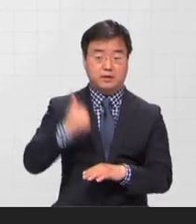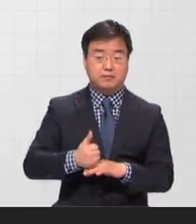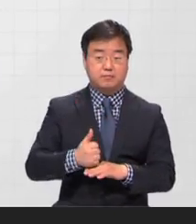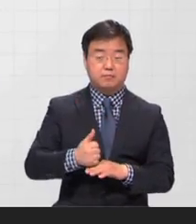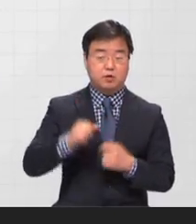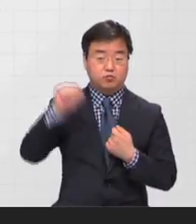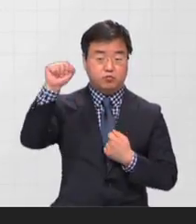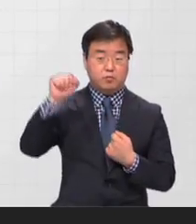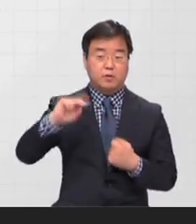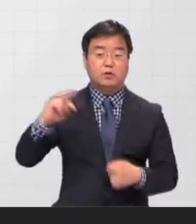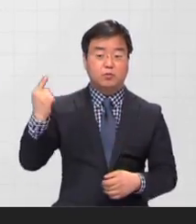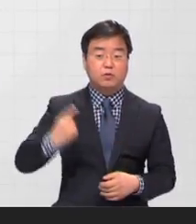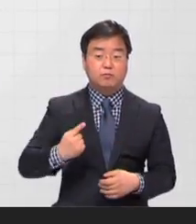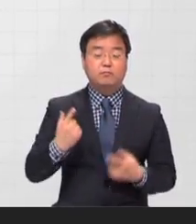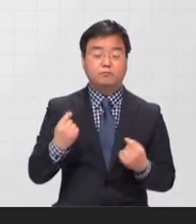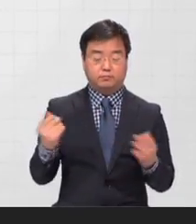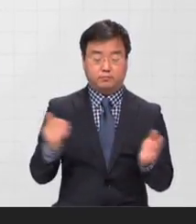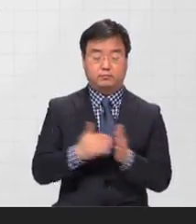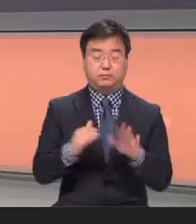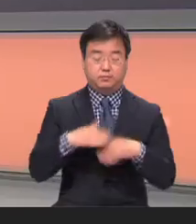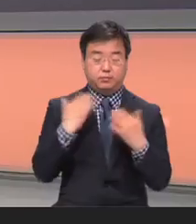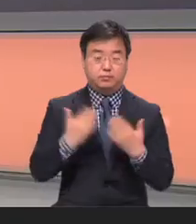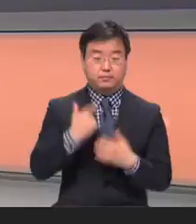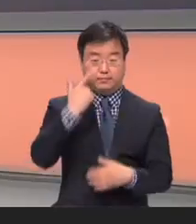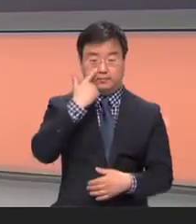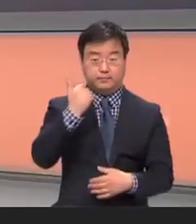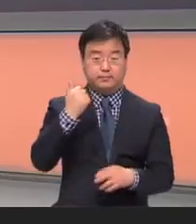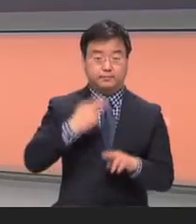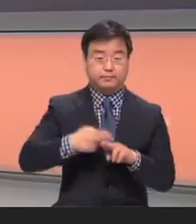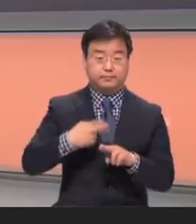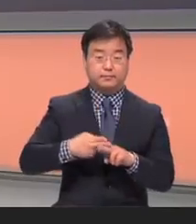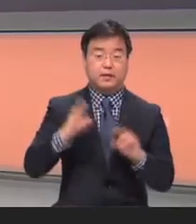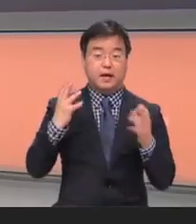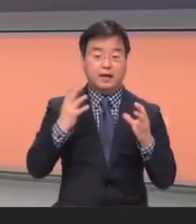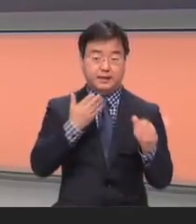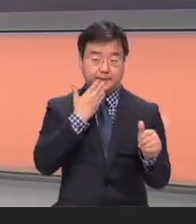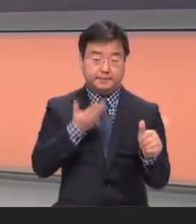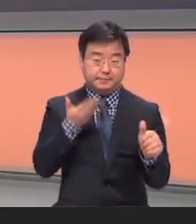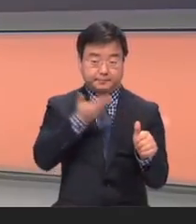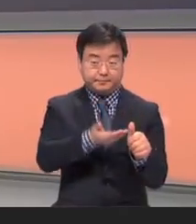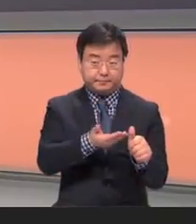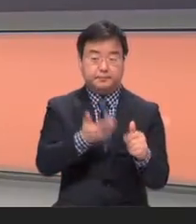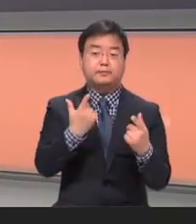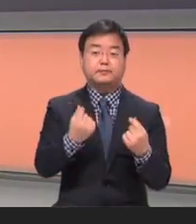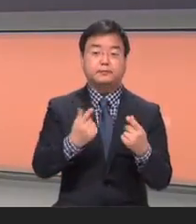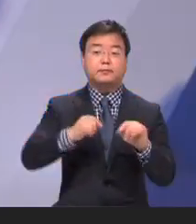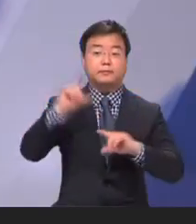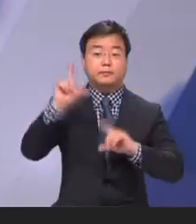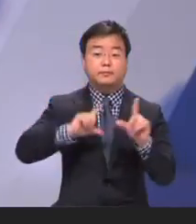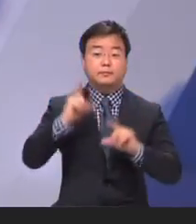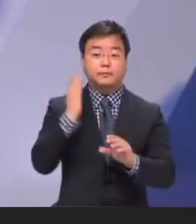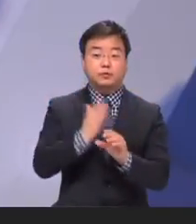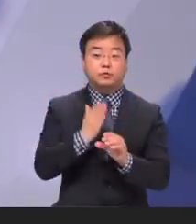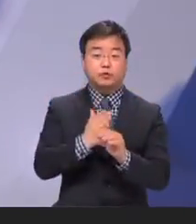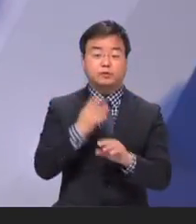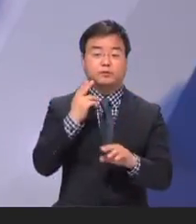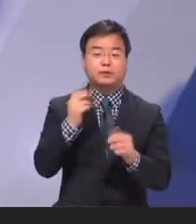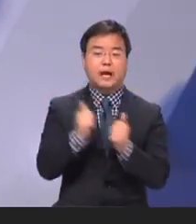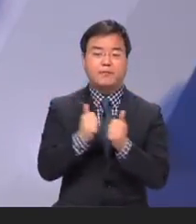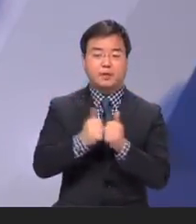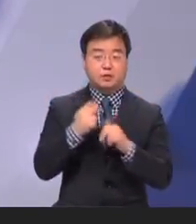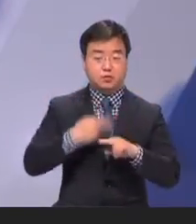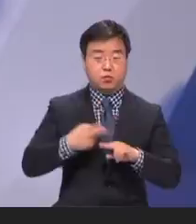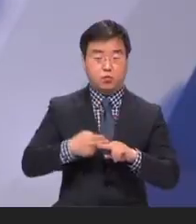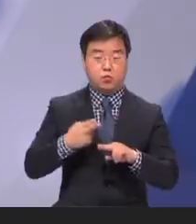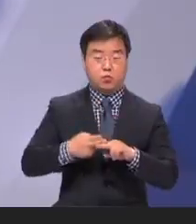슈퍼맨이 돌아왔다. 이것도 아버지들이 요리해서 아기한테 먹여주는 장면. 네. 이런 식으로 남자들이 요리하는 장면이 요즘에